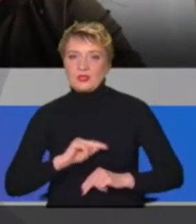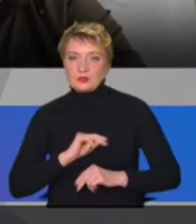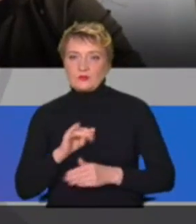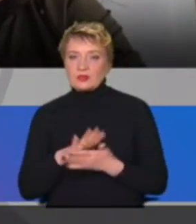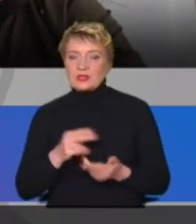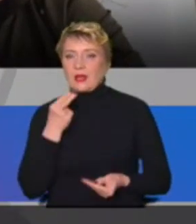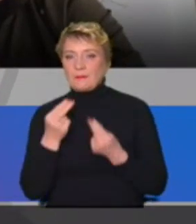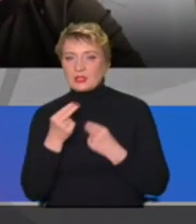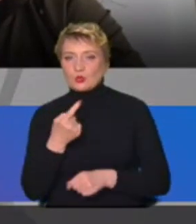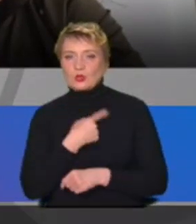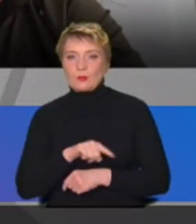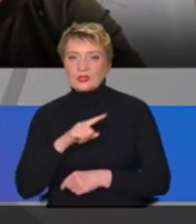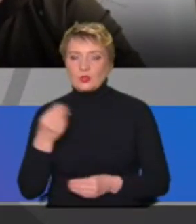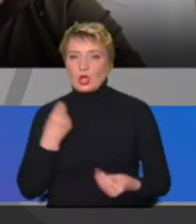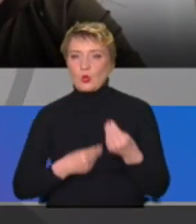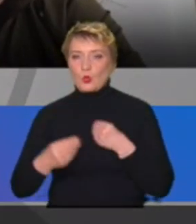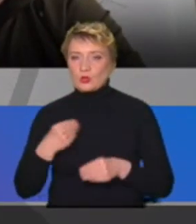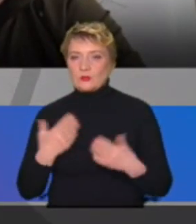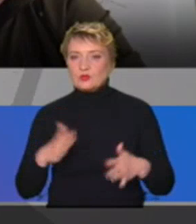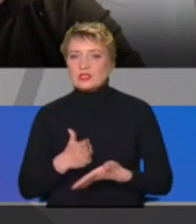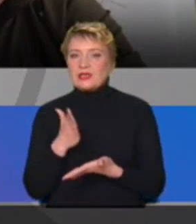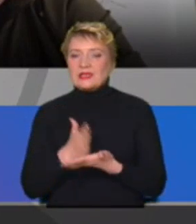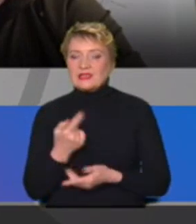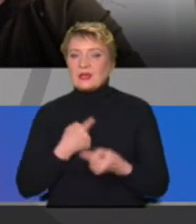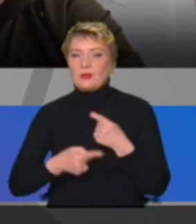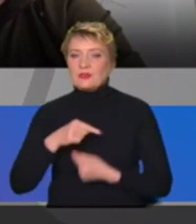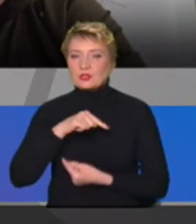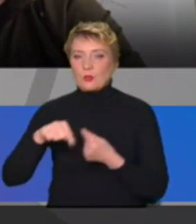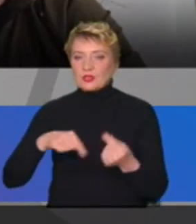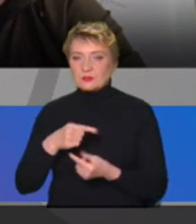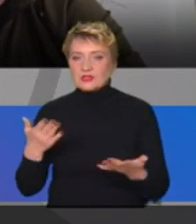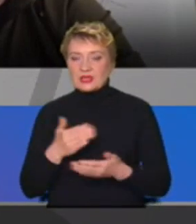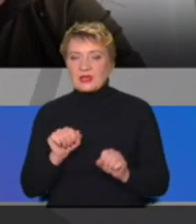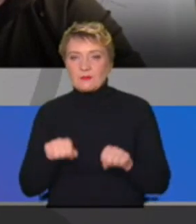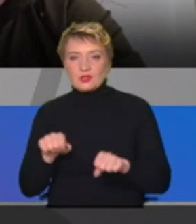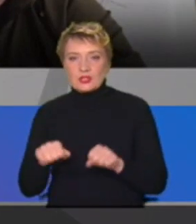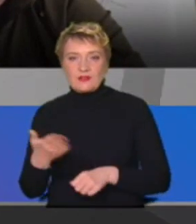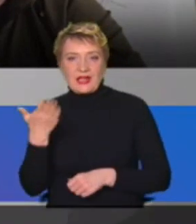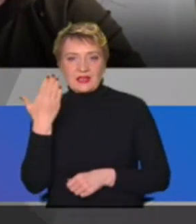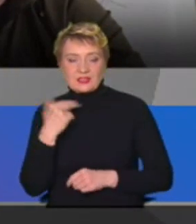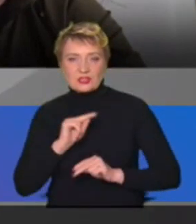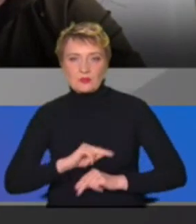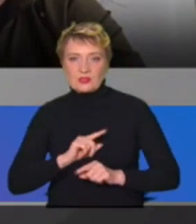продукти, медикаменти, одяг вже є, і повернулися ті бізнесмени, які, можливо, раніше працювали. Чи все одно